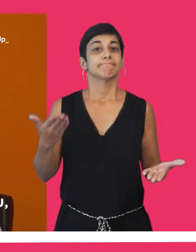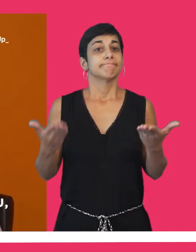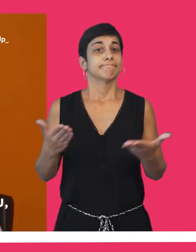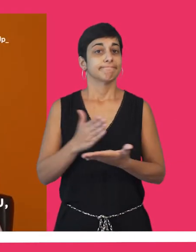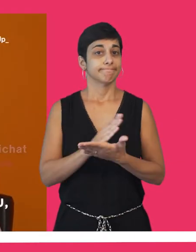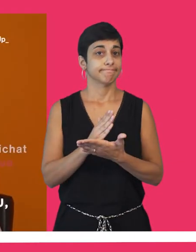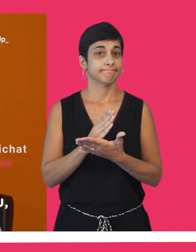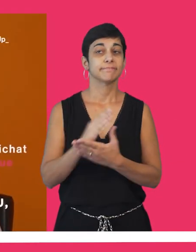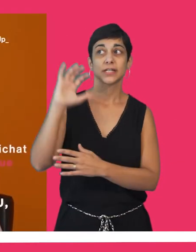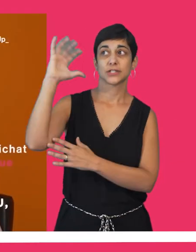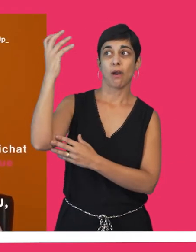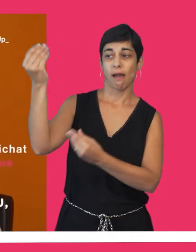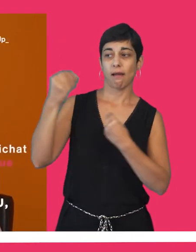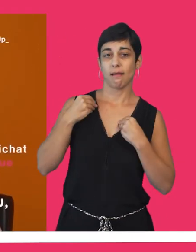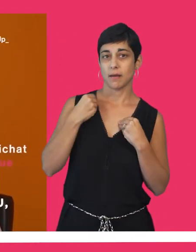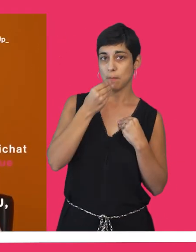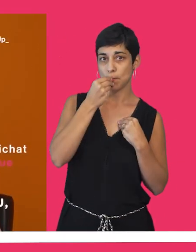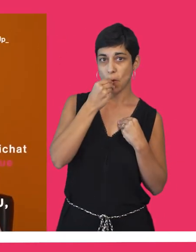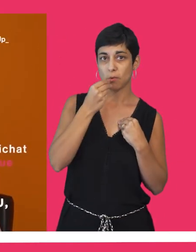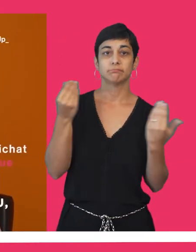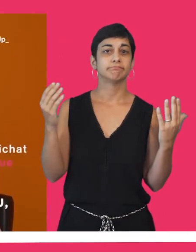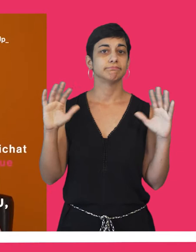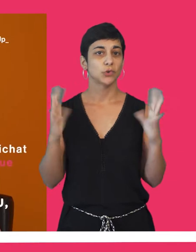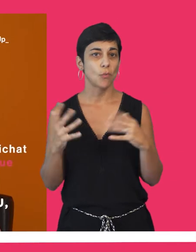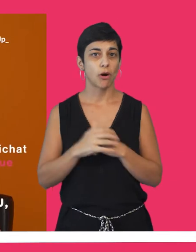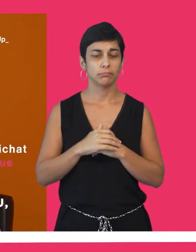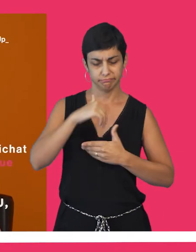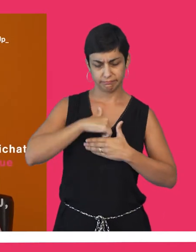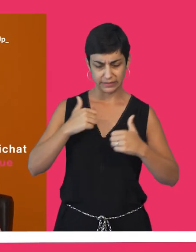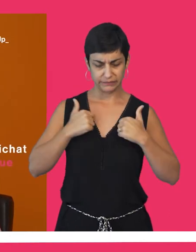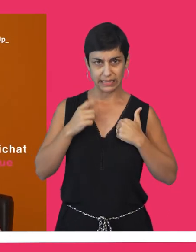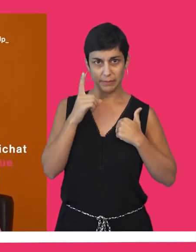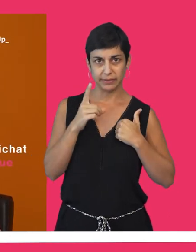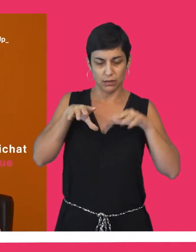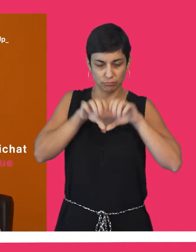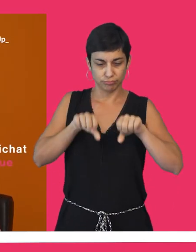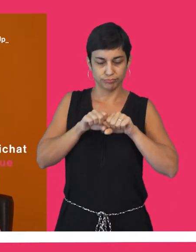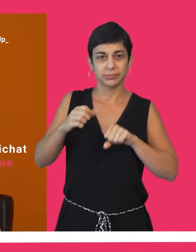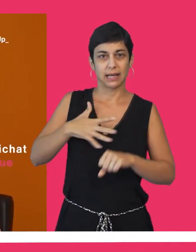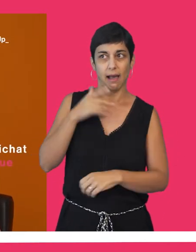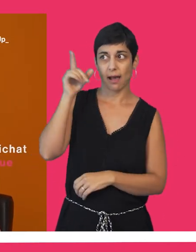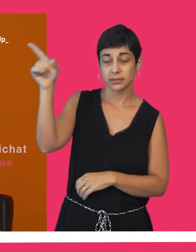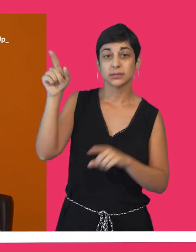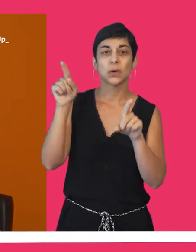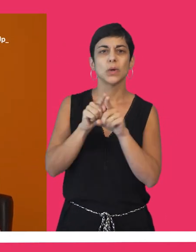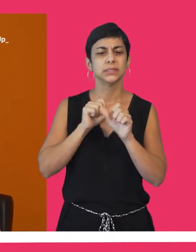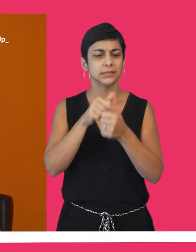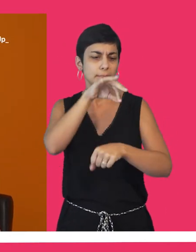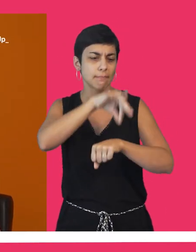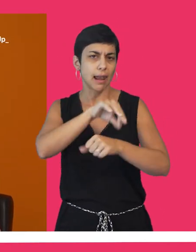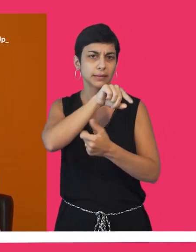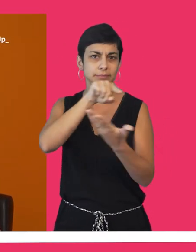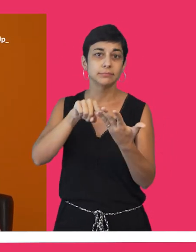oui et non. Le soleil est bon pour la peau, il permet la synthèse de vitamine D et il permet aussi de soigner certaines maladies.